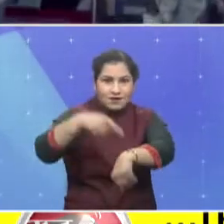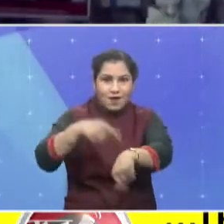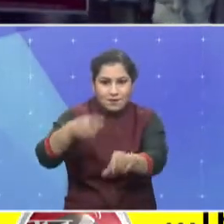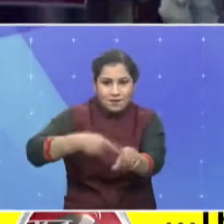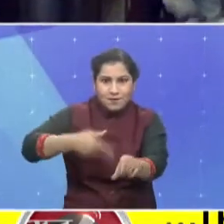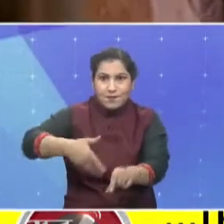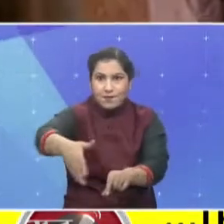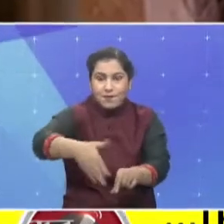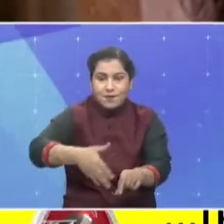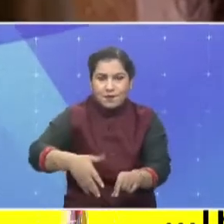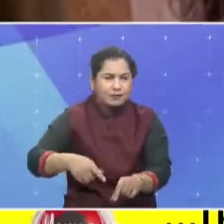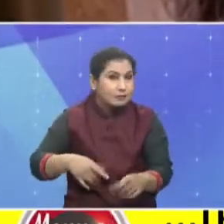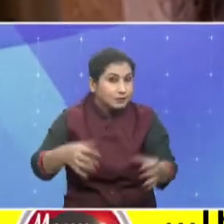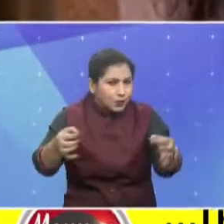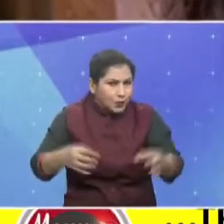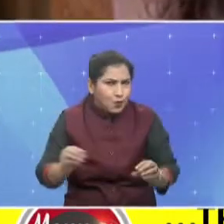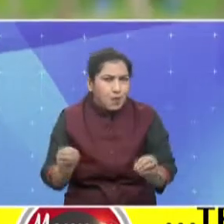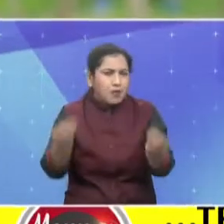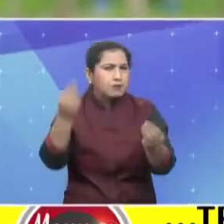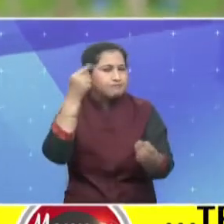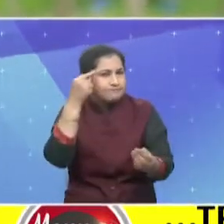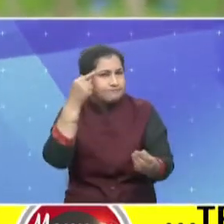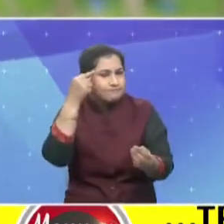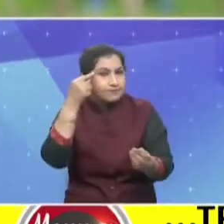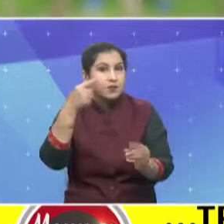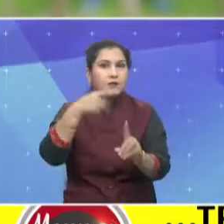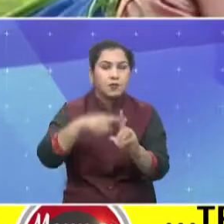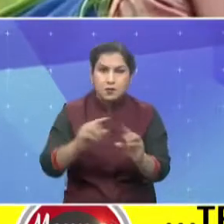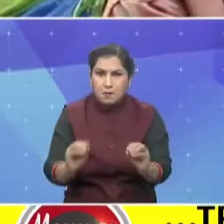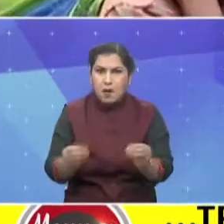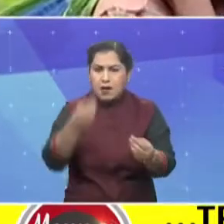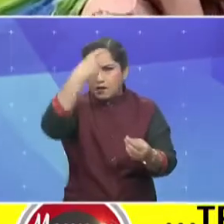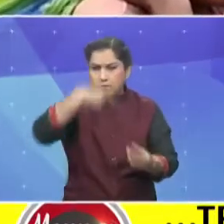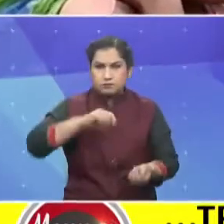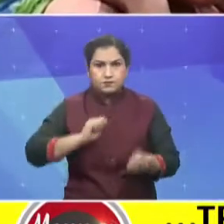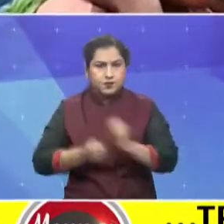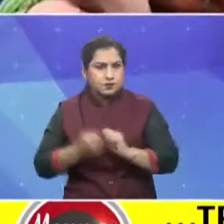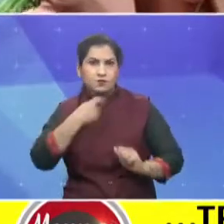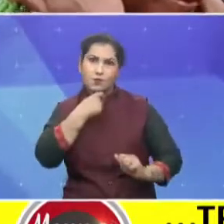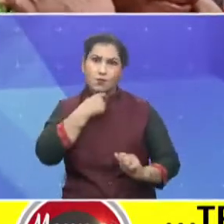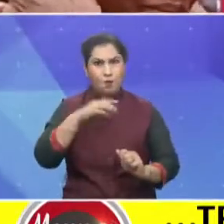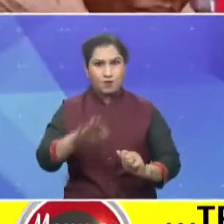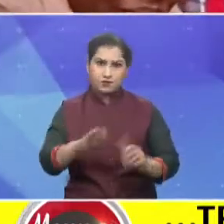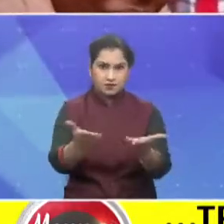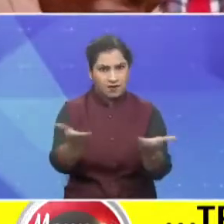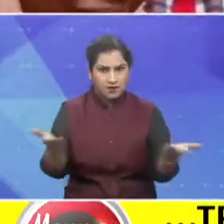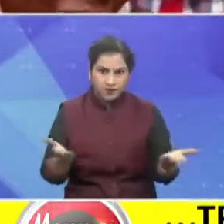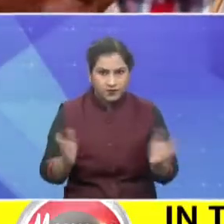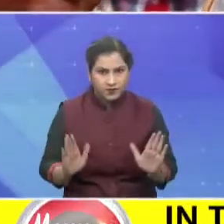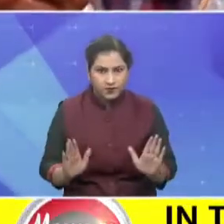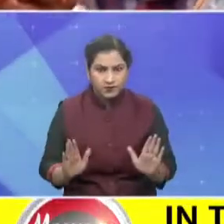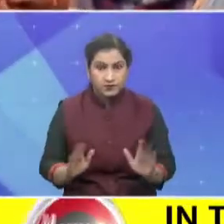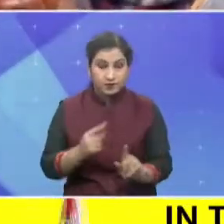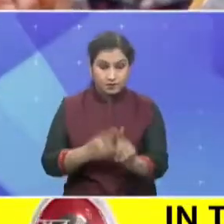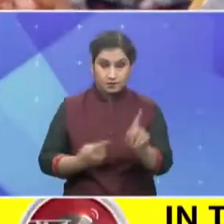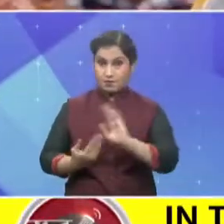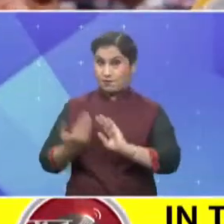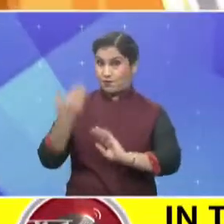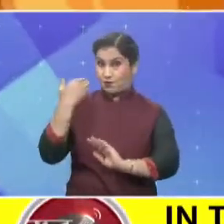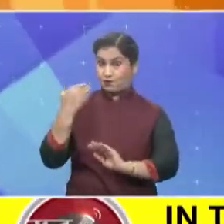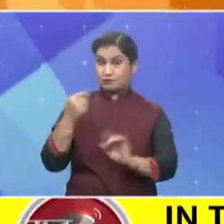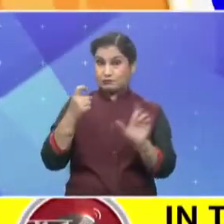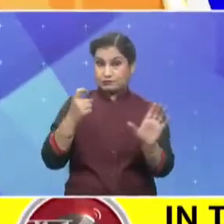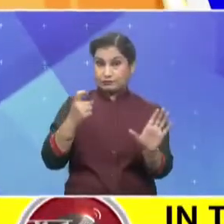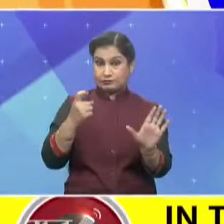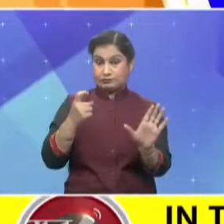में कुछ और बेहतर करने, बेहतर बनने के संकल्प लेते हैं। पिछले 7 सालों